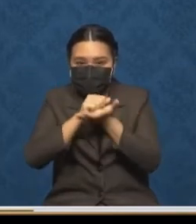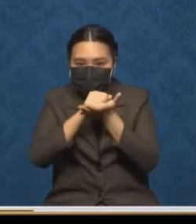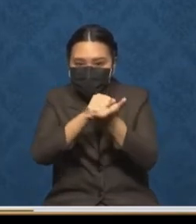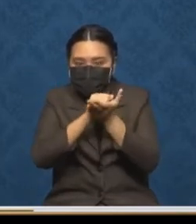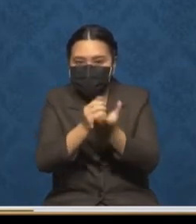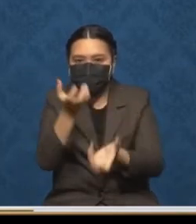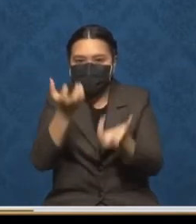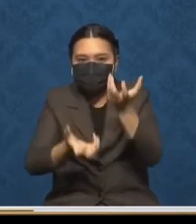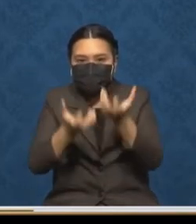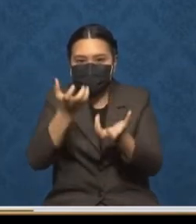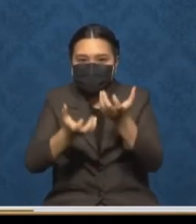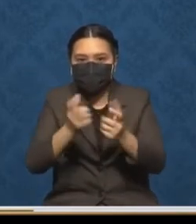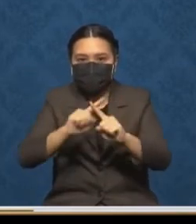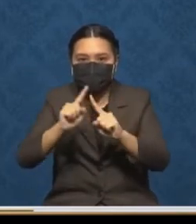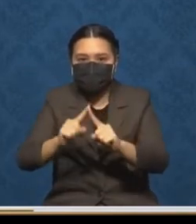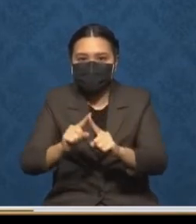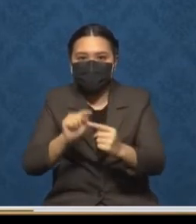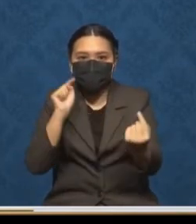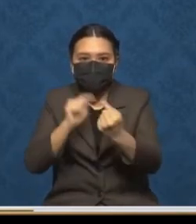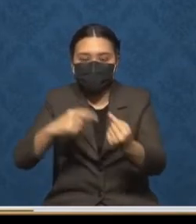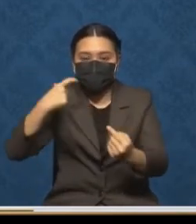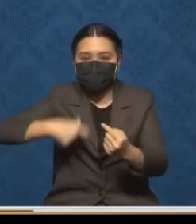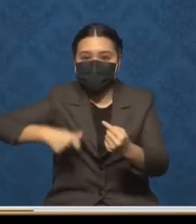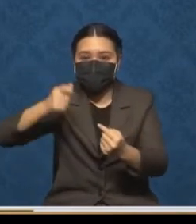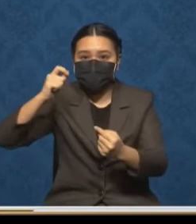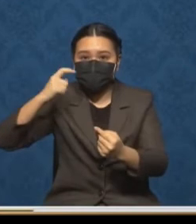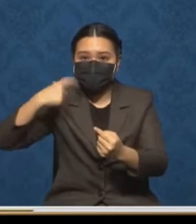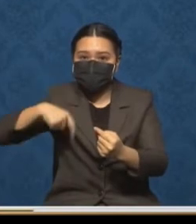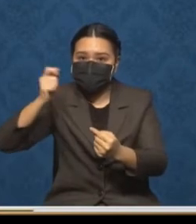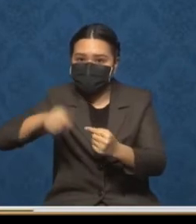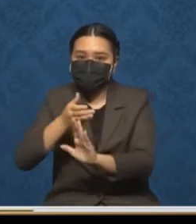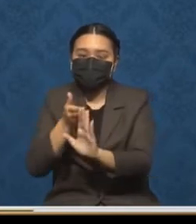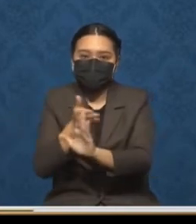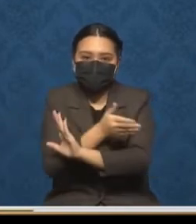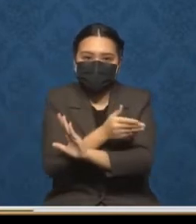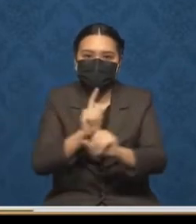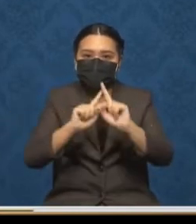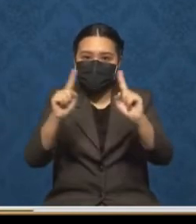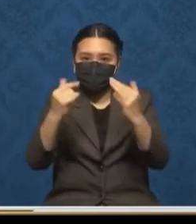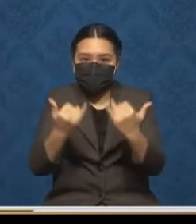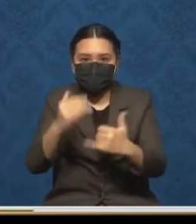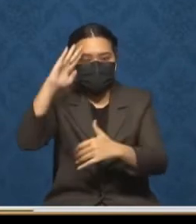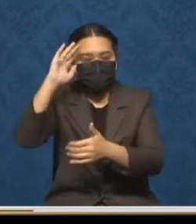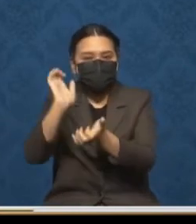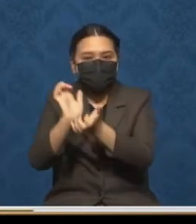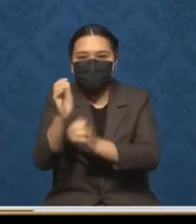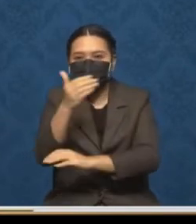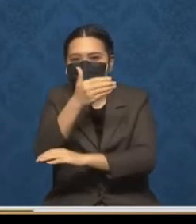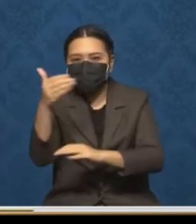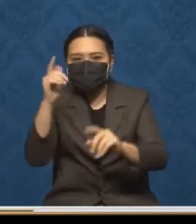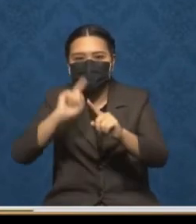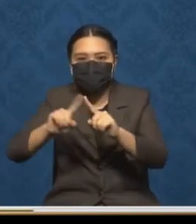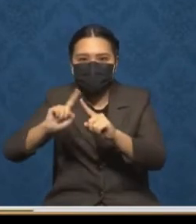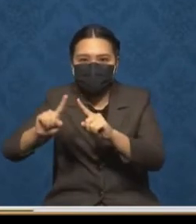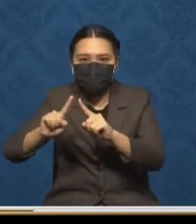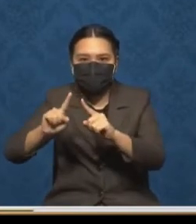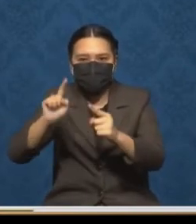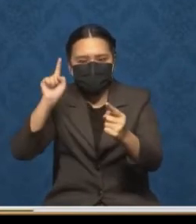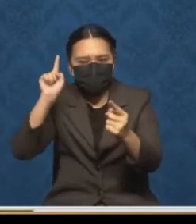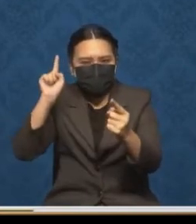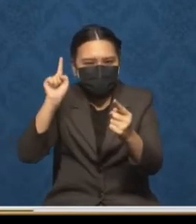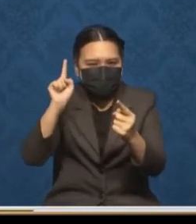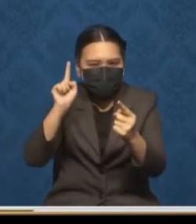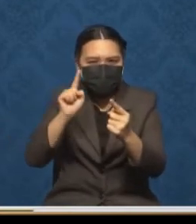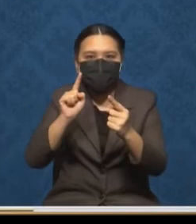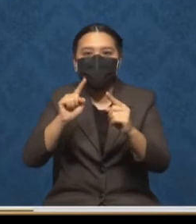ร้กัพนปายชนก่อนี่จะไปถงไpra Heights แล้พ lieber placs'sแต่ว่าการปฏิรปตำรวจนั้นก็ไปไมถึไหนยัท